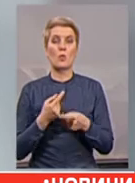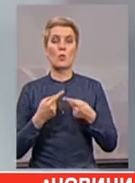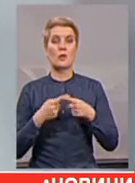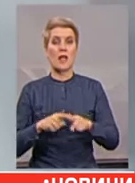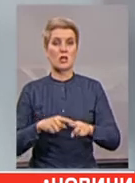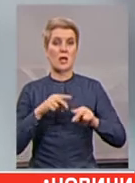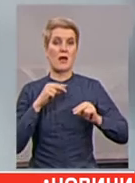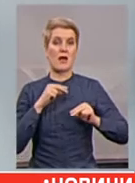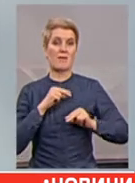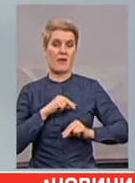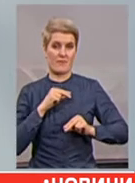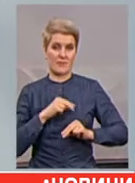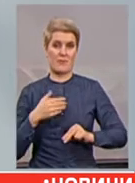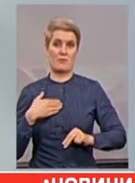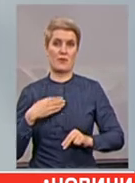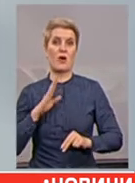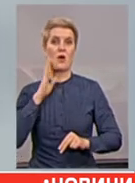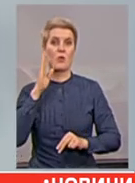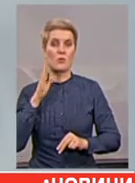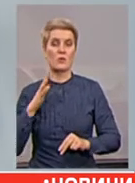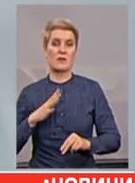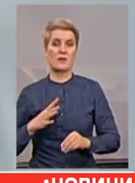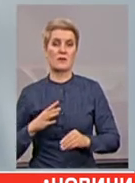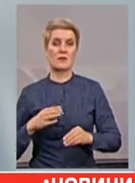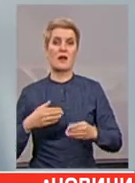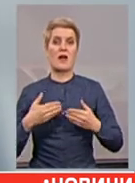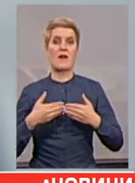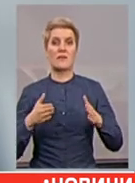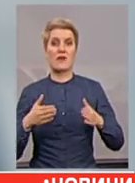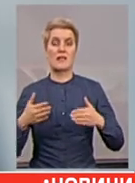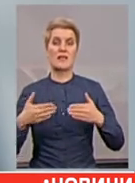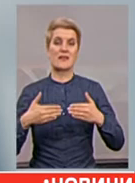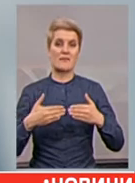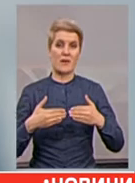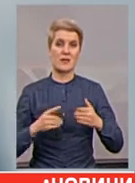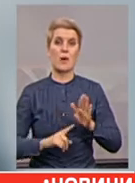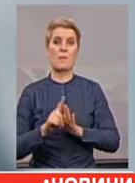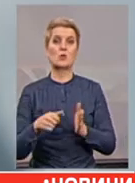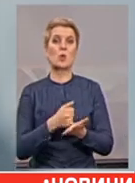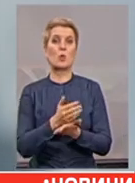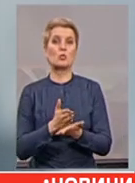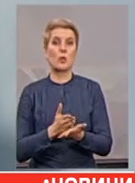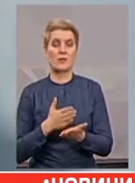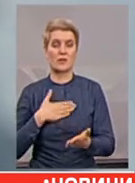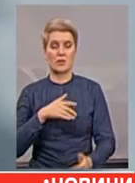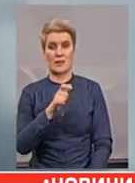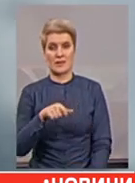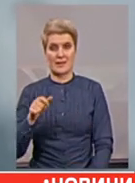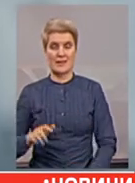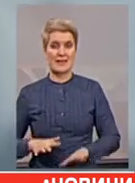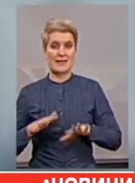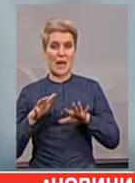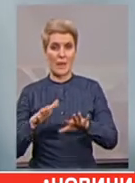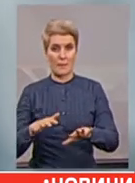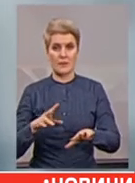вночі нашим українським фахівцям довелося ремонтувати вітрину банку двері для того, щоб банк вранці почав обслуговувати наших клієнтів. Нападки, які здійснюються